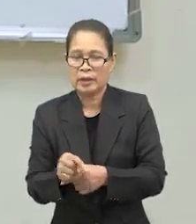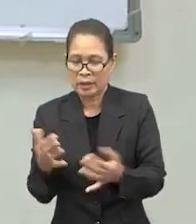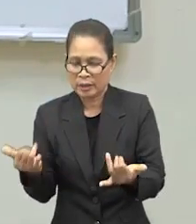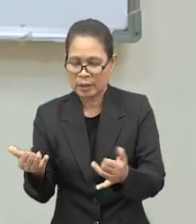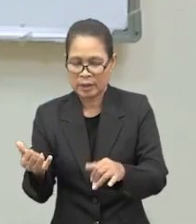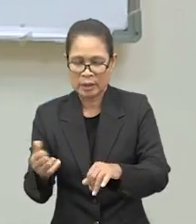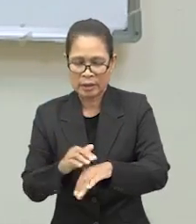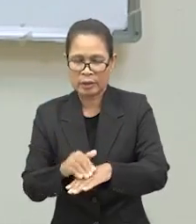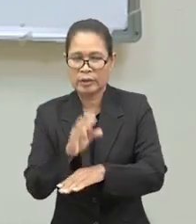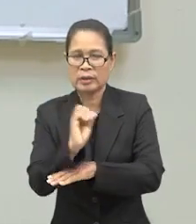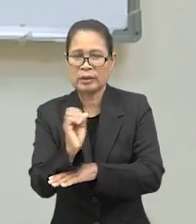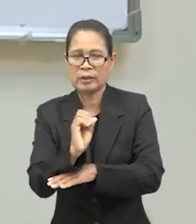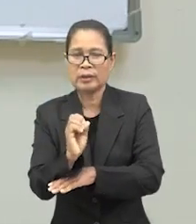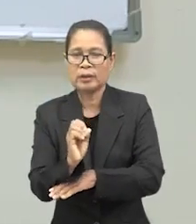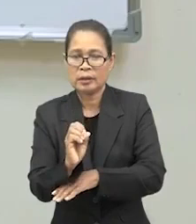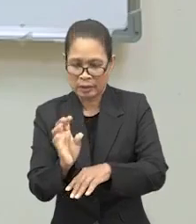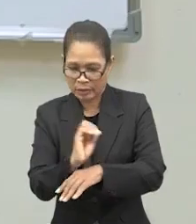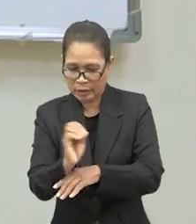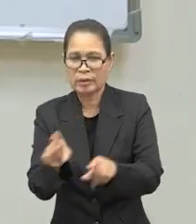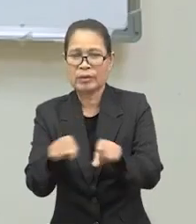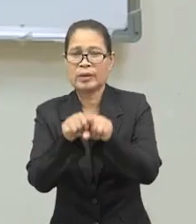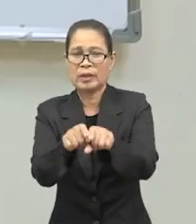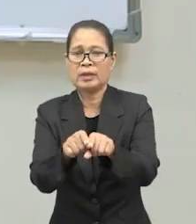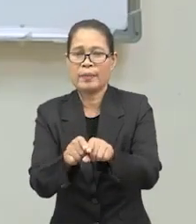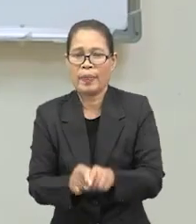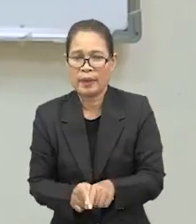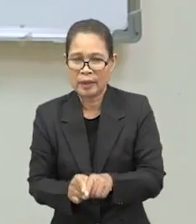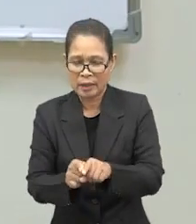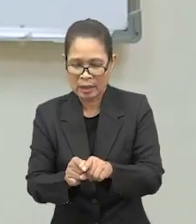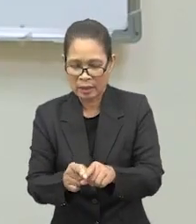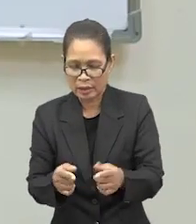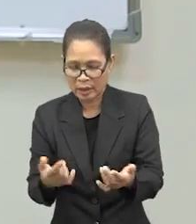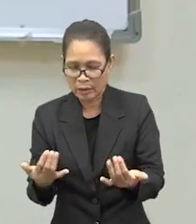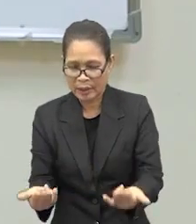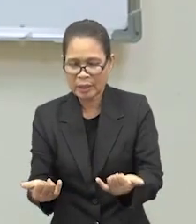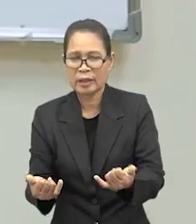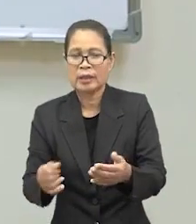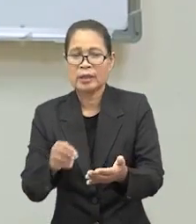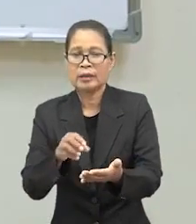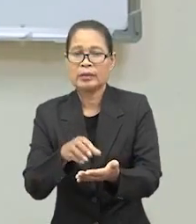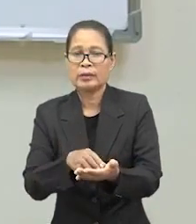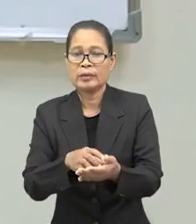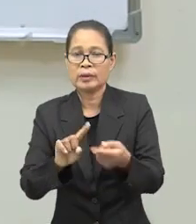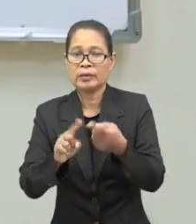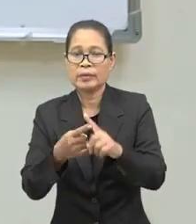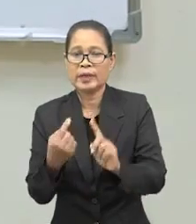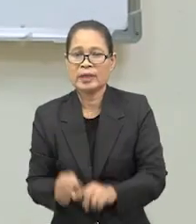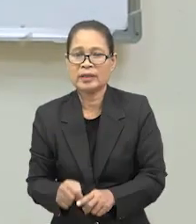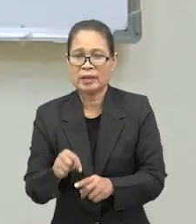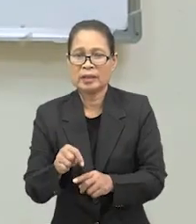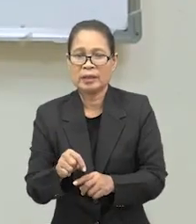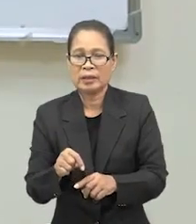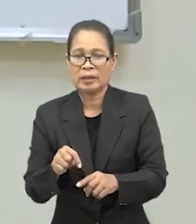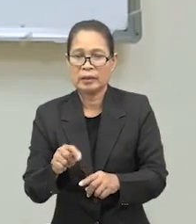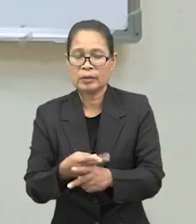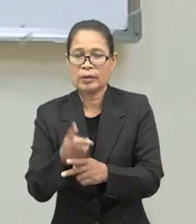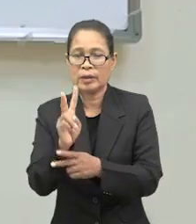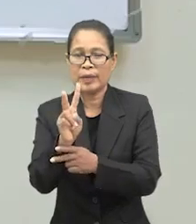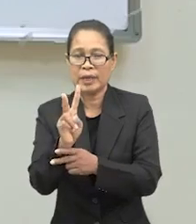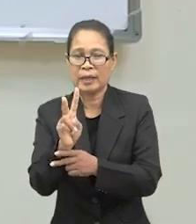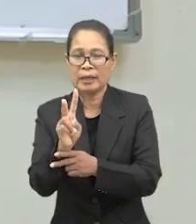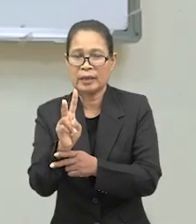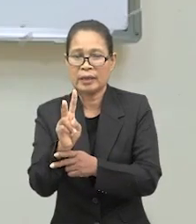hiện ní cột anh ấy cột này mà ra ní tu sập hiện chà